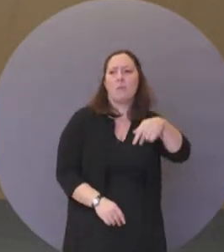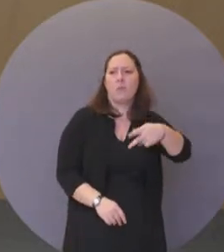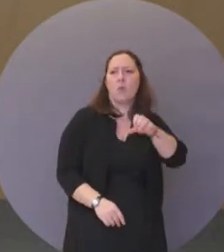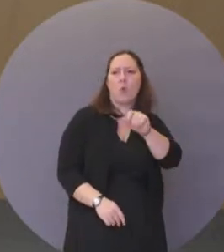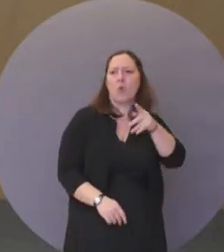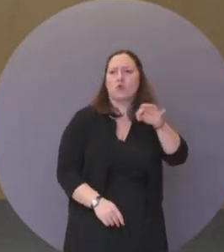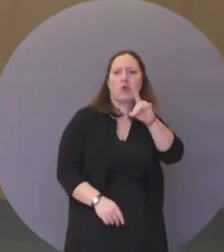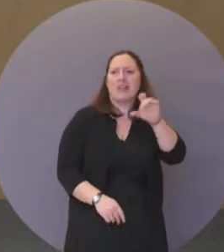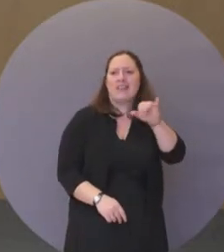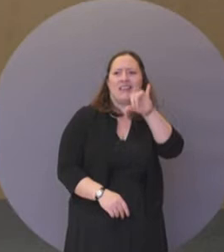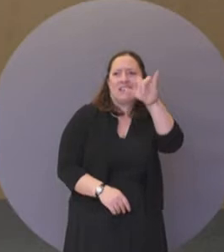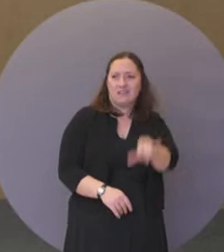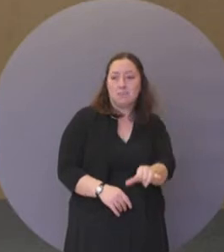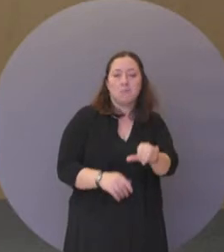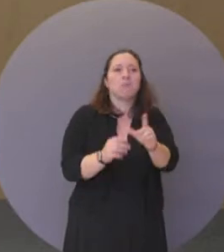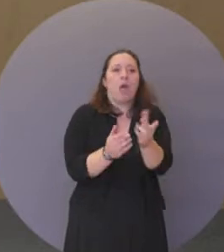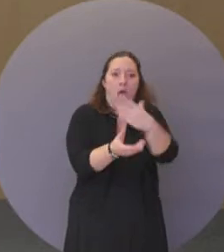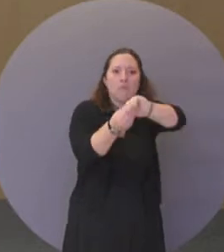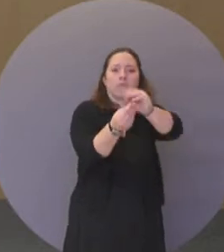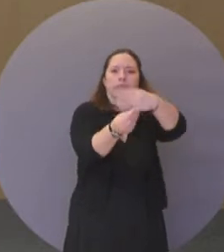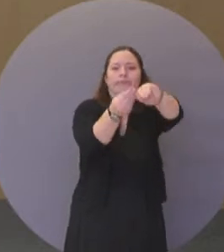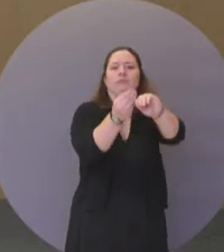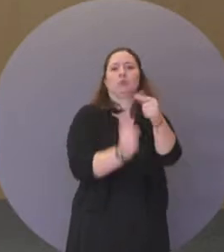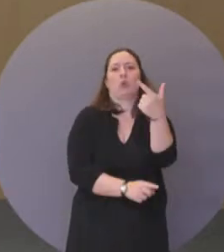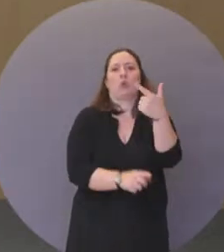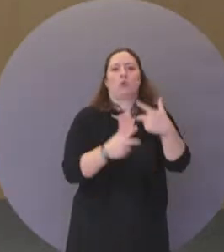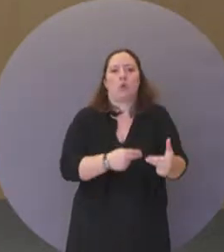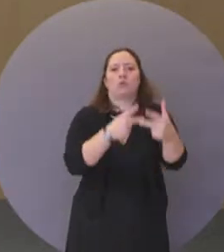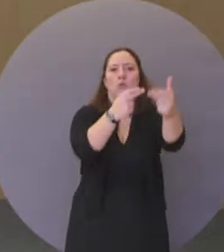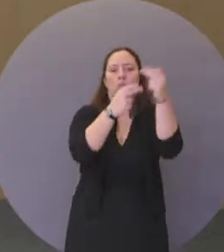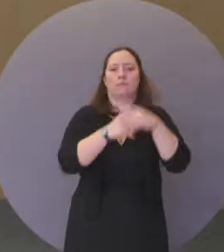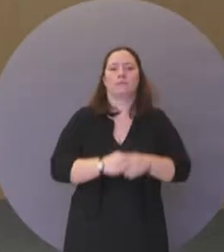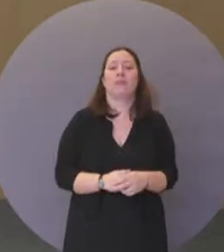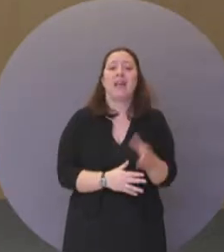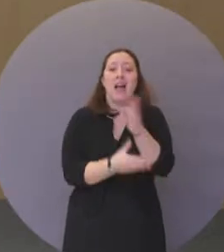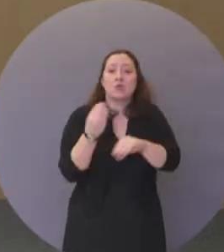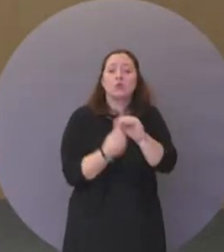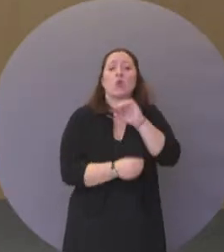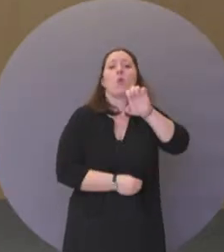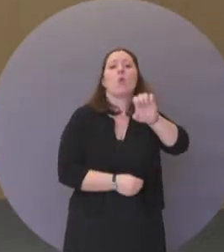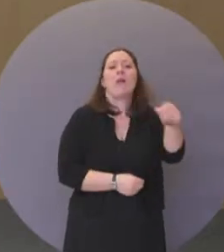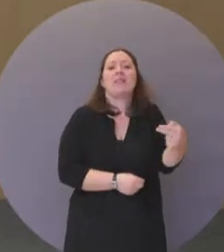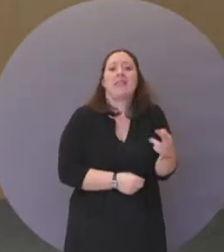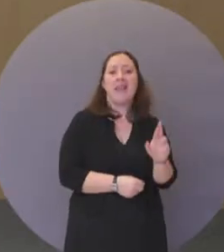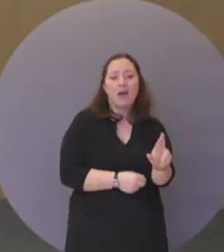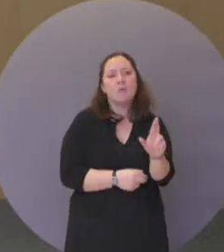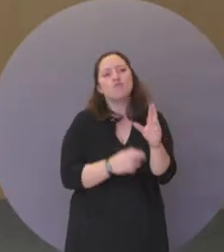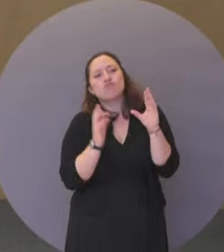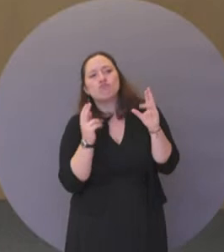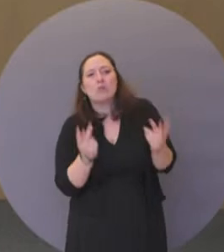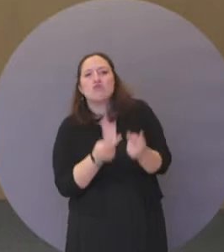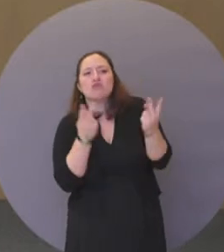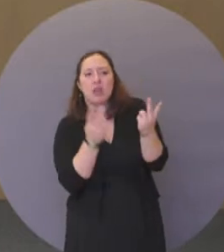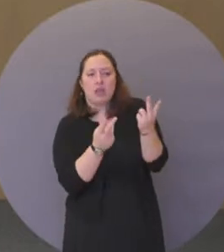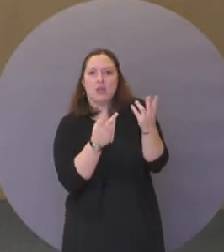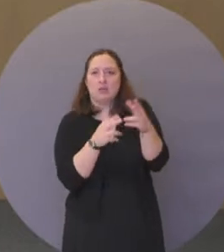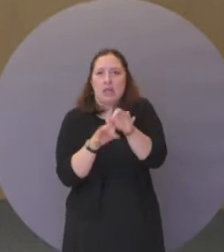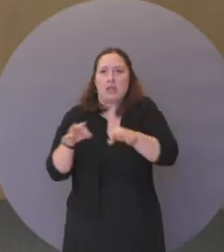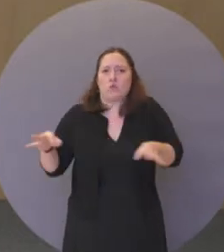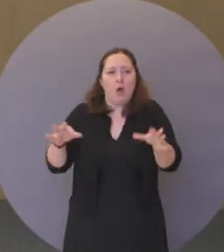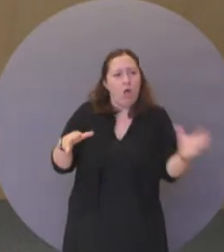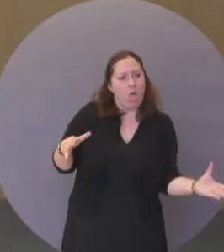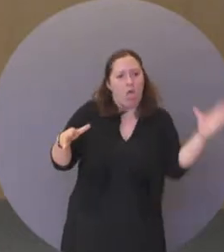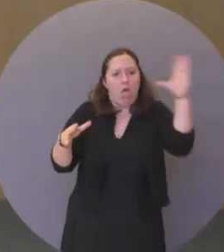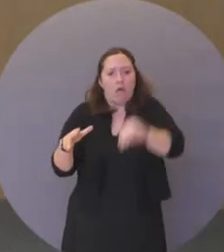met également en place des installations de projet de NR plus modeste et ancré sur notre territoire par exemple en